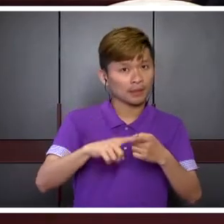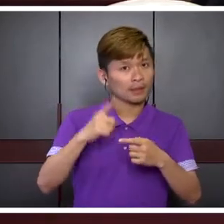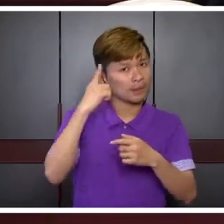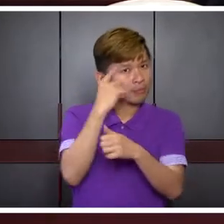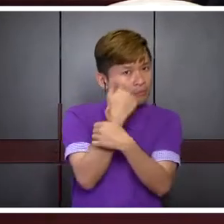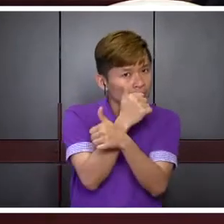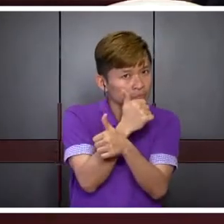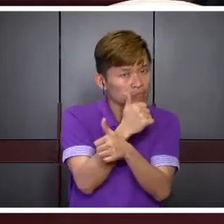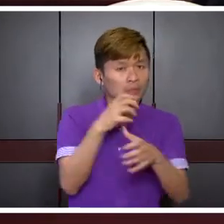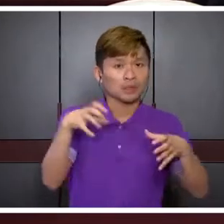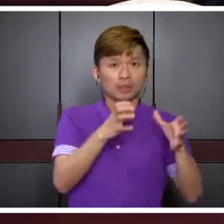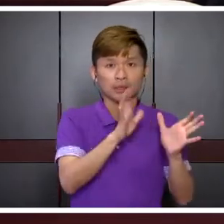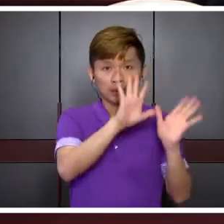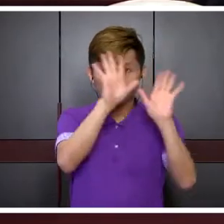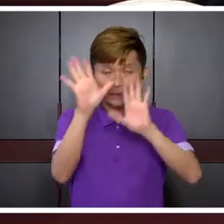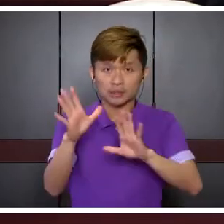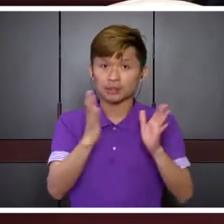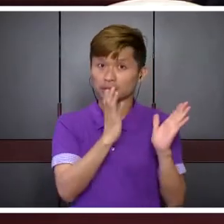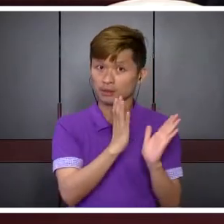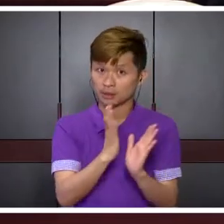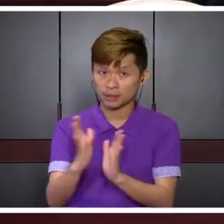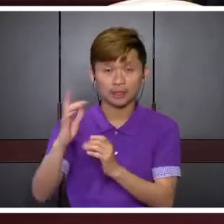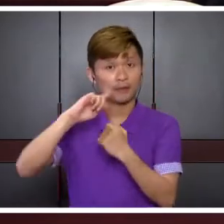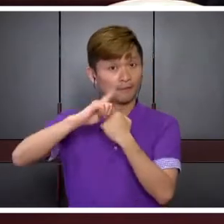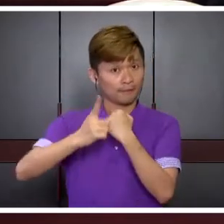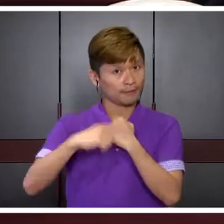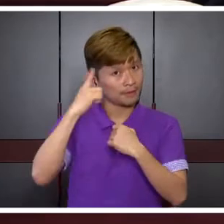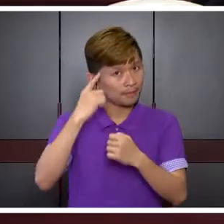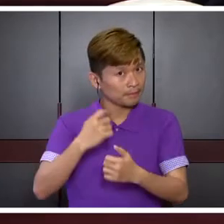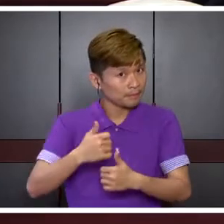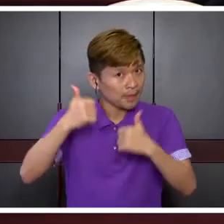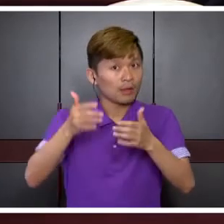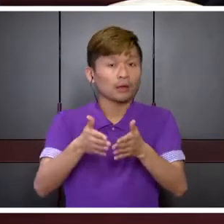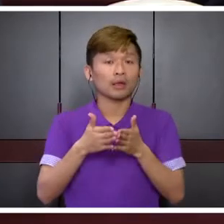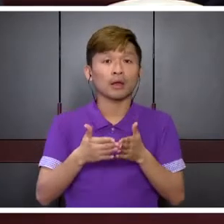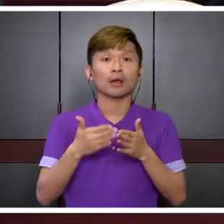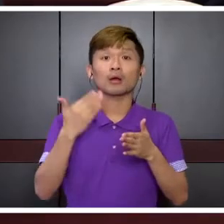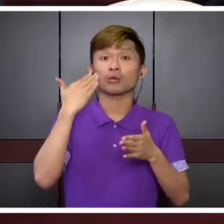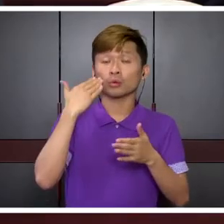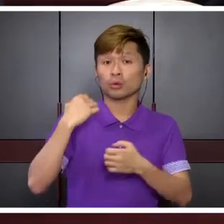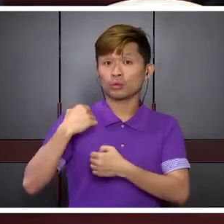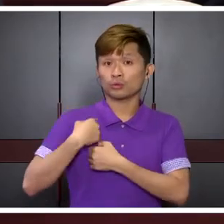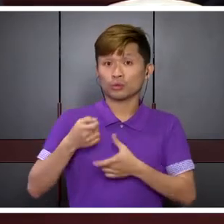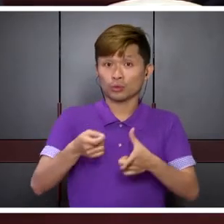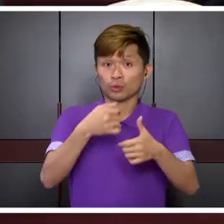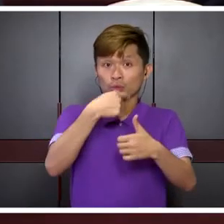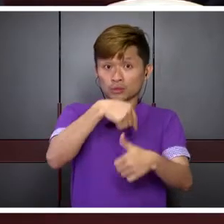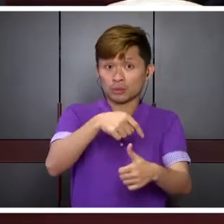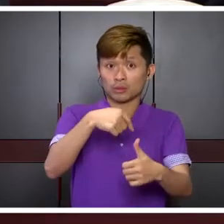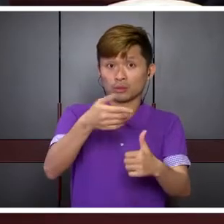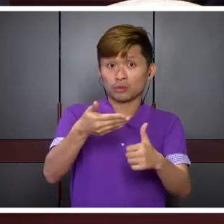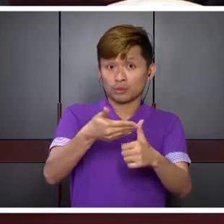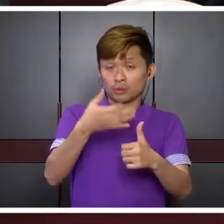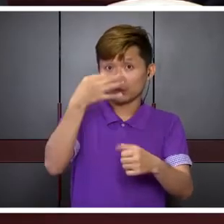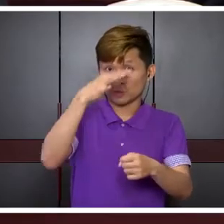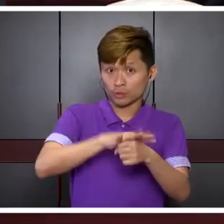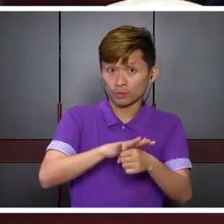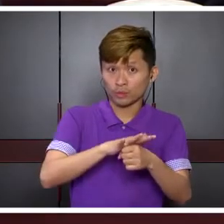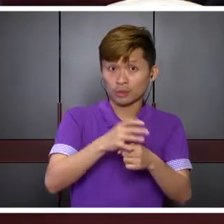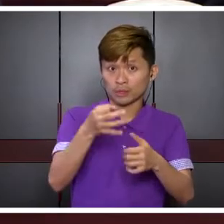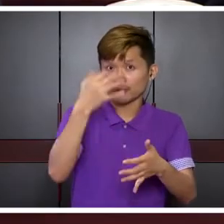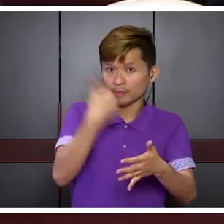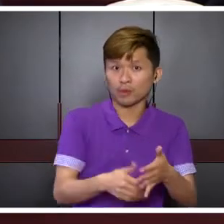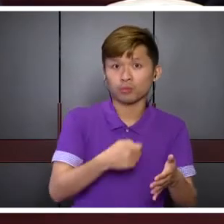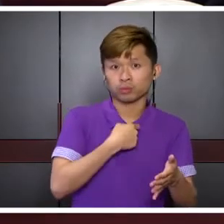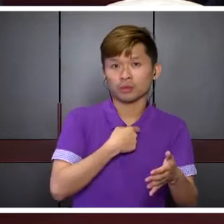情、合理、合法、合意的原则。今天要删减军公教子女的教育补助费为例，假照